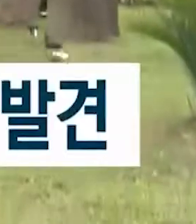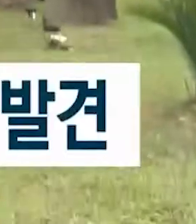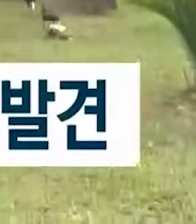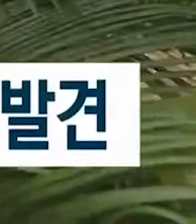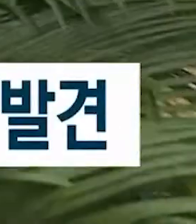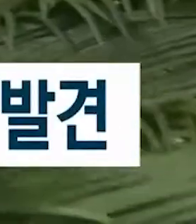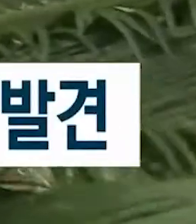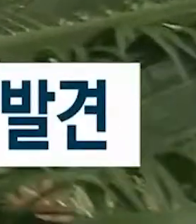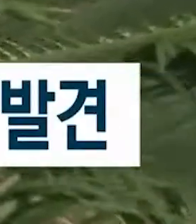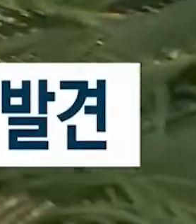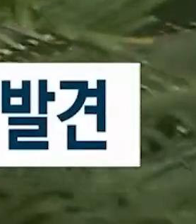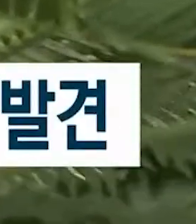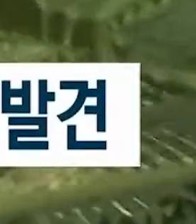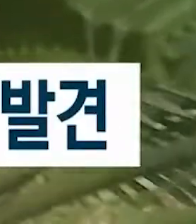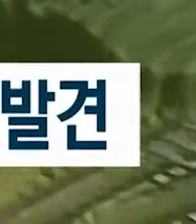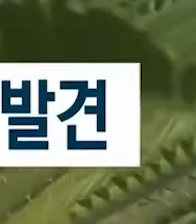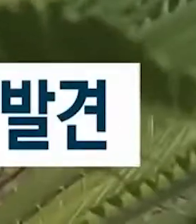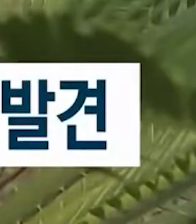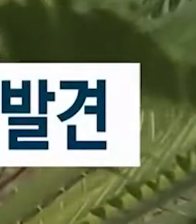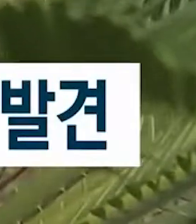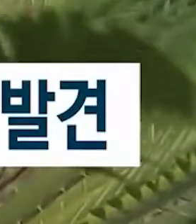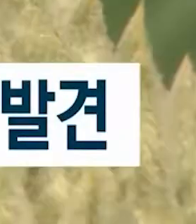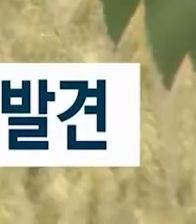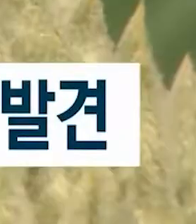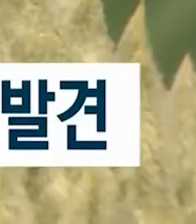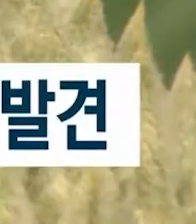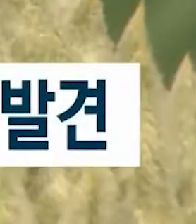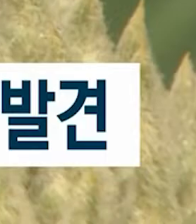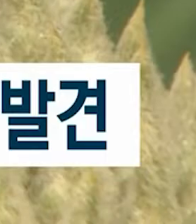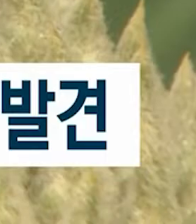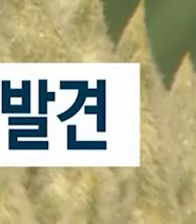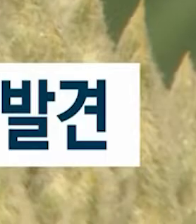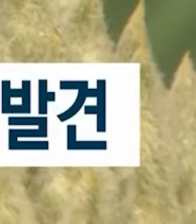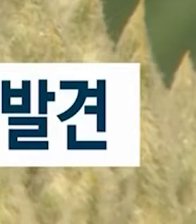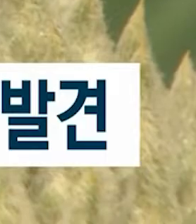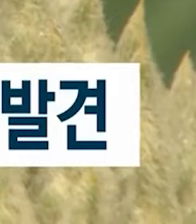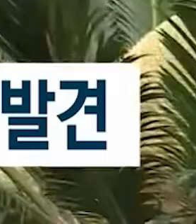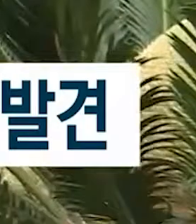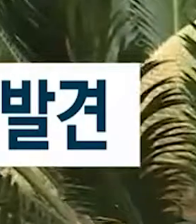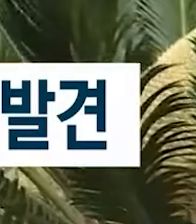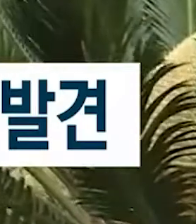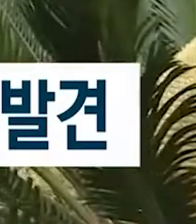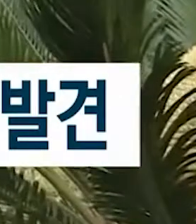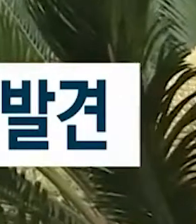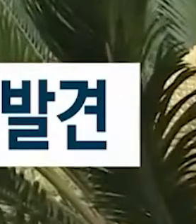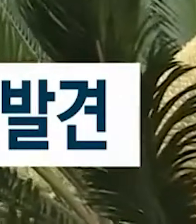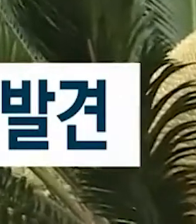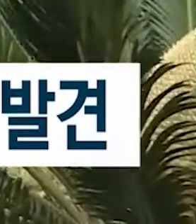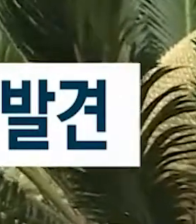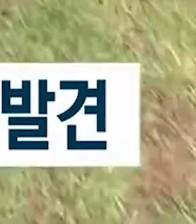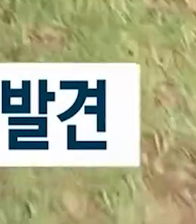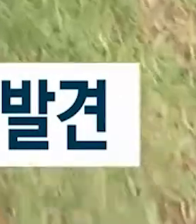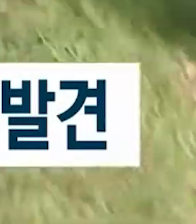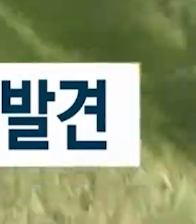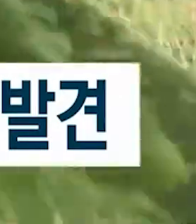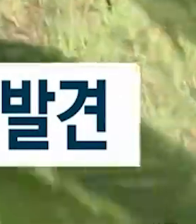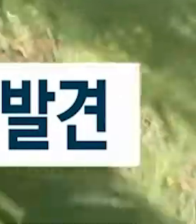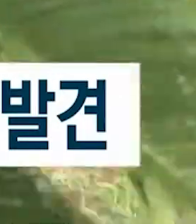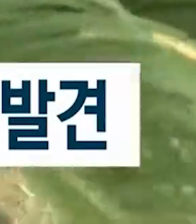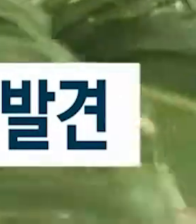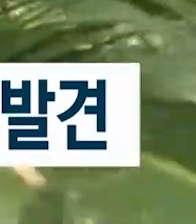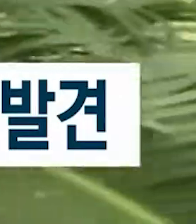100년에 한 번 핀다는 소철꽃을 아시나요? 꽃을 본 사람에게는 행운을 가져다주는 행운의 꽃으로도 불리는 소철꽃이 여수에서 피어